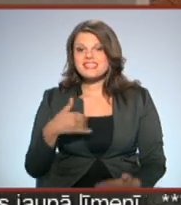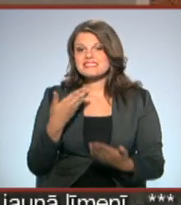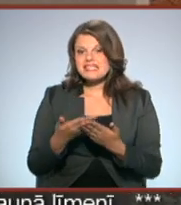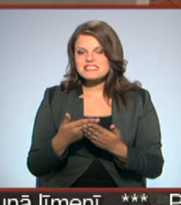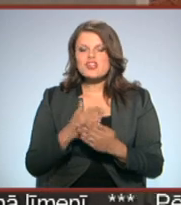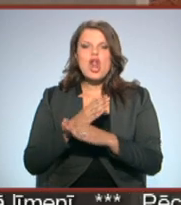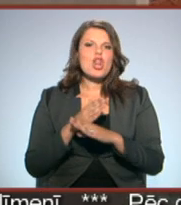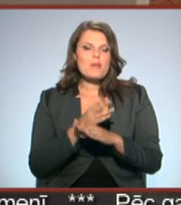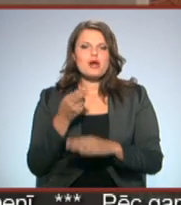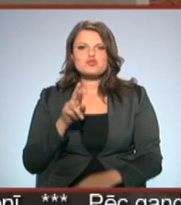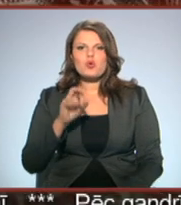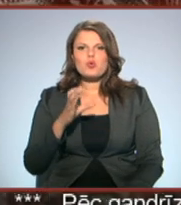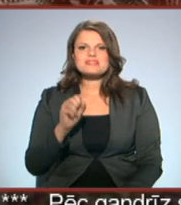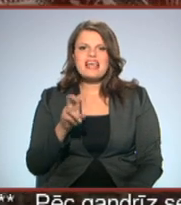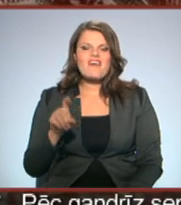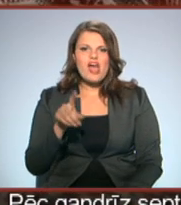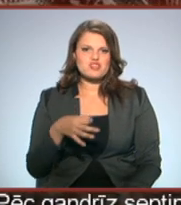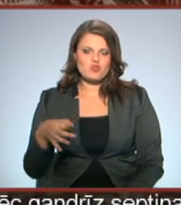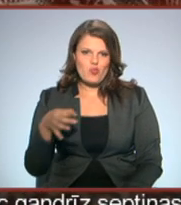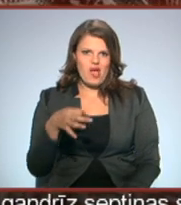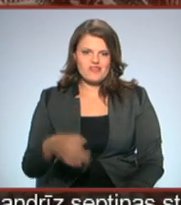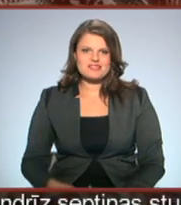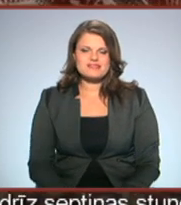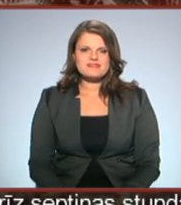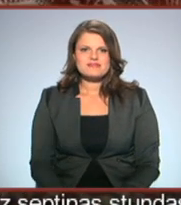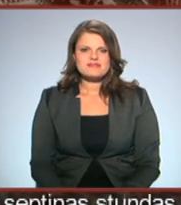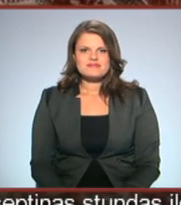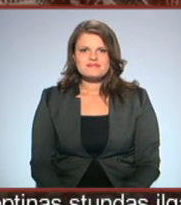izrādījuši Limbaži un Rucavs novads. Ieva Benefelda, Lans Peršvits, Skrūndas televīzija.